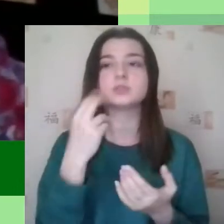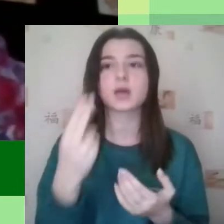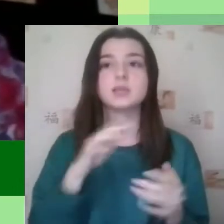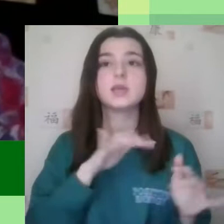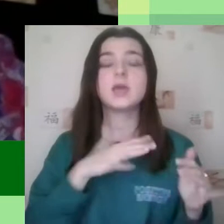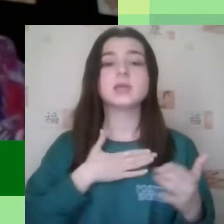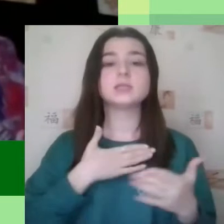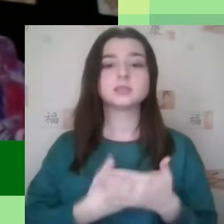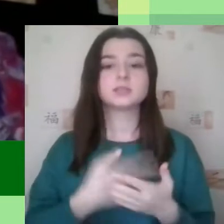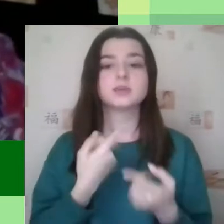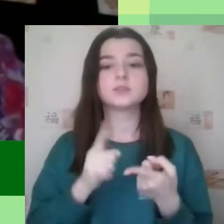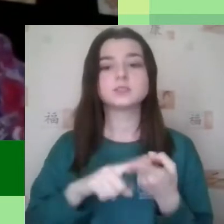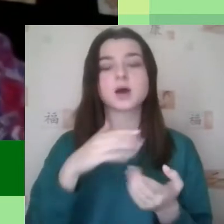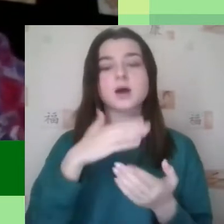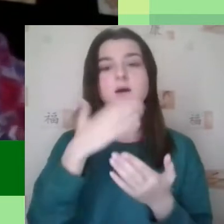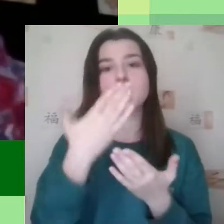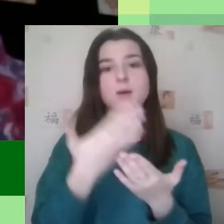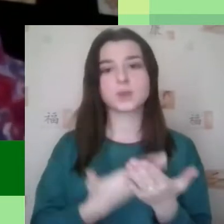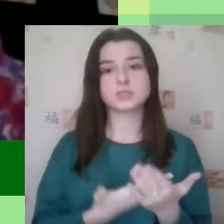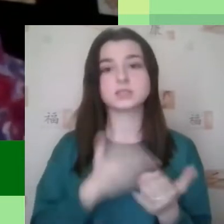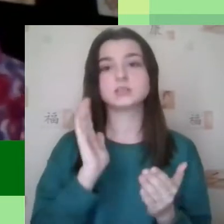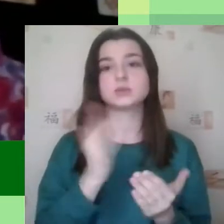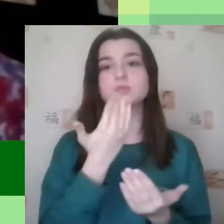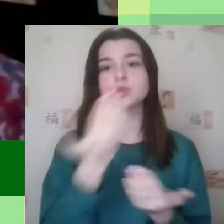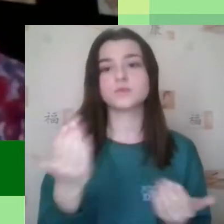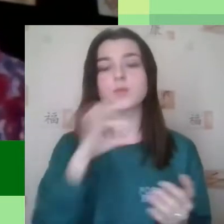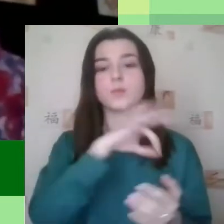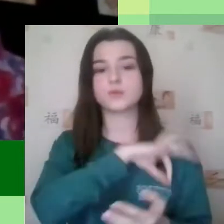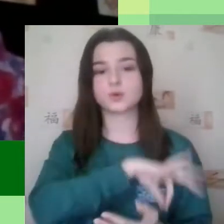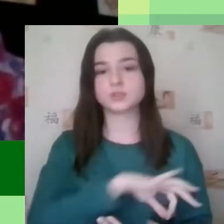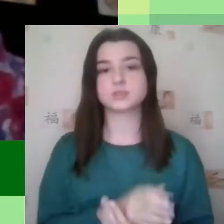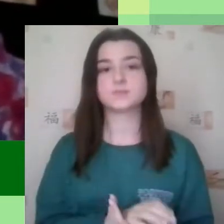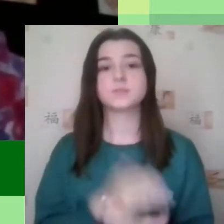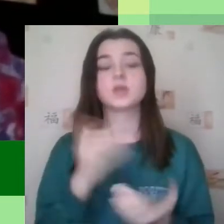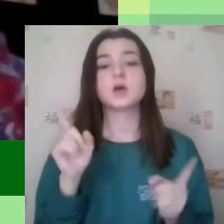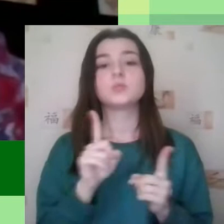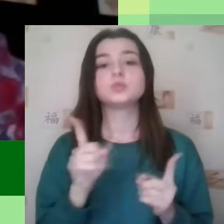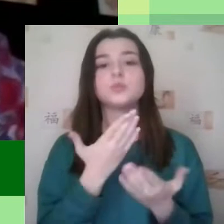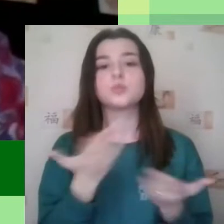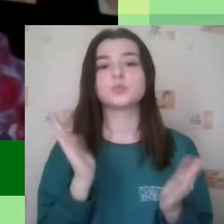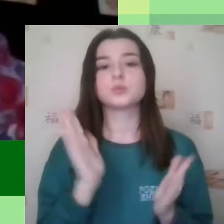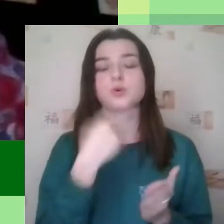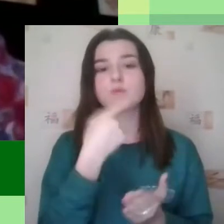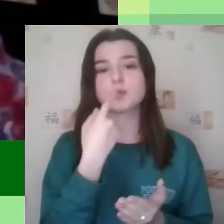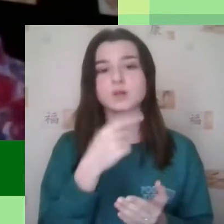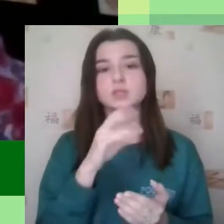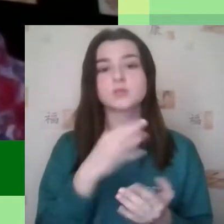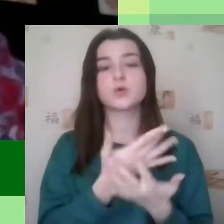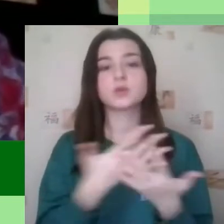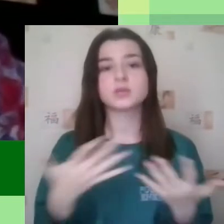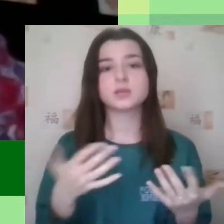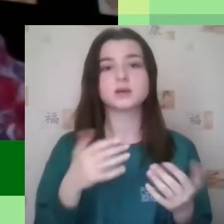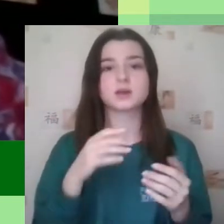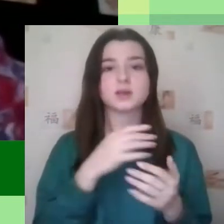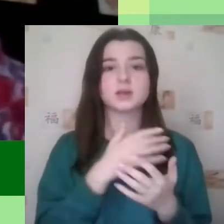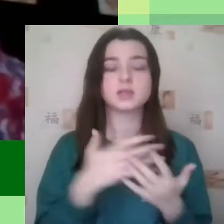що ця презентація, лекція, не знаю, виклад буде вам також корисним. А ми будемо з вами сьогодні говорити про кілька різних речей.